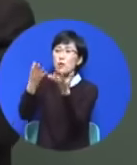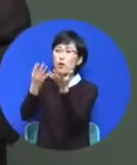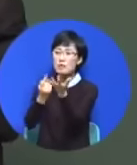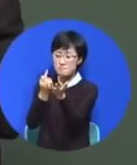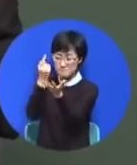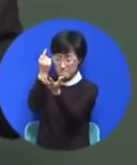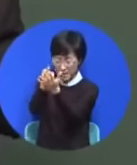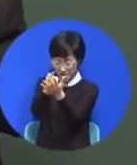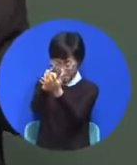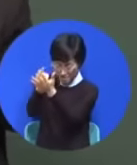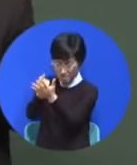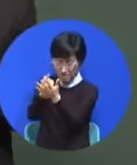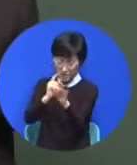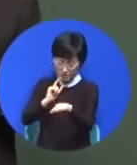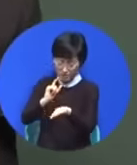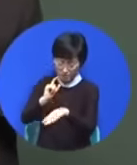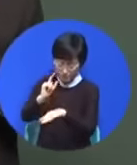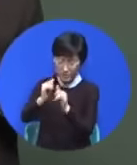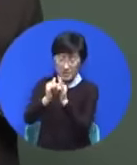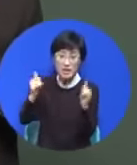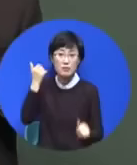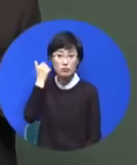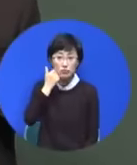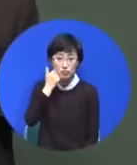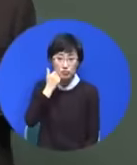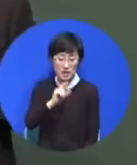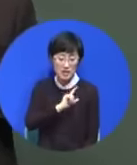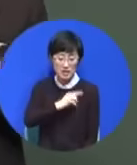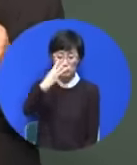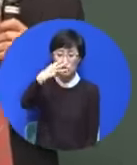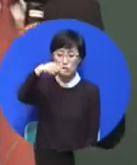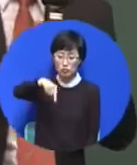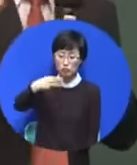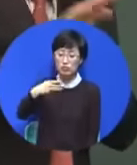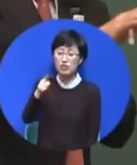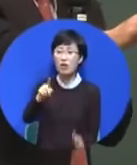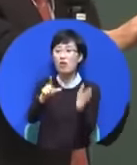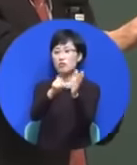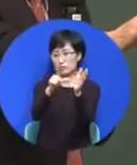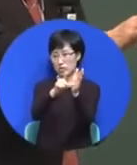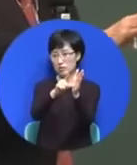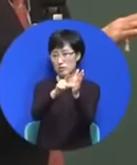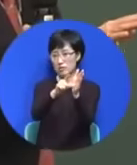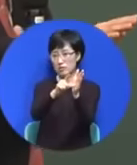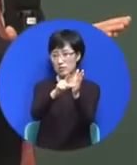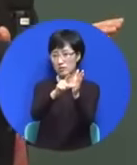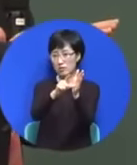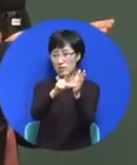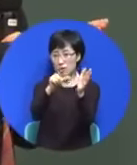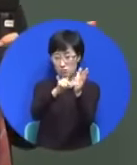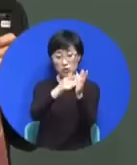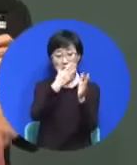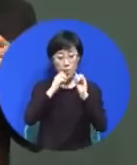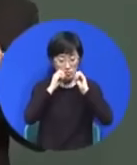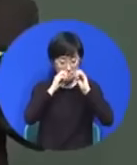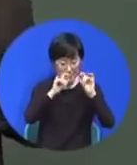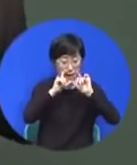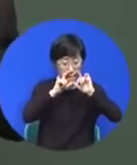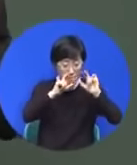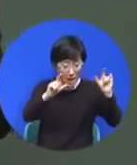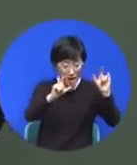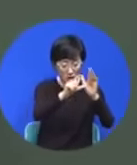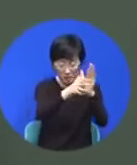루입니다 응답받을 수밖에 없어요 그러면서 지금 한 500년 지났습니다